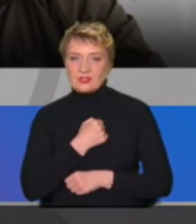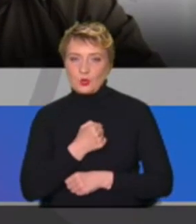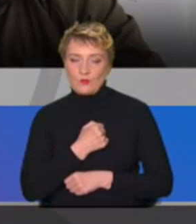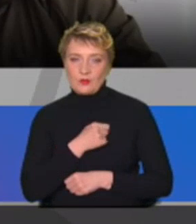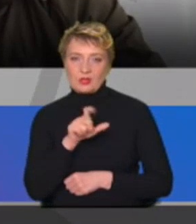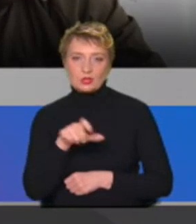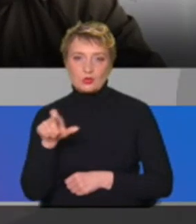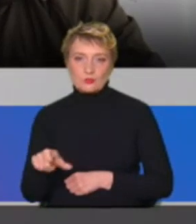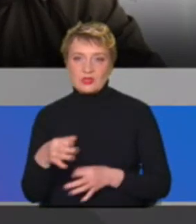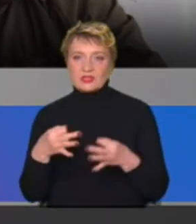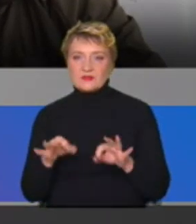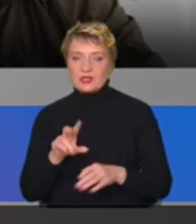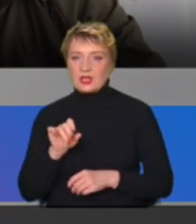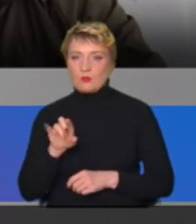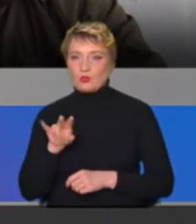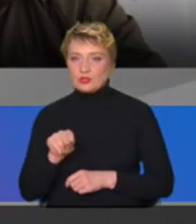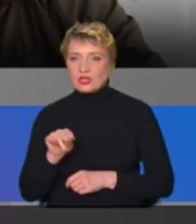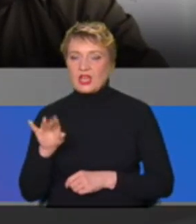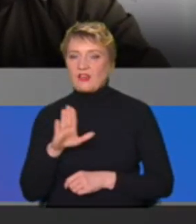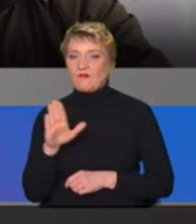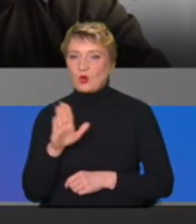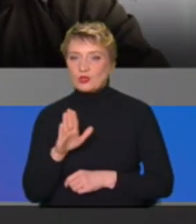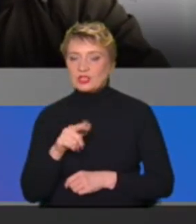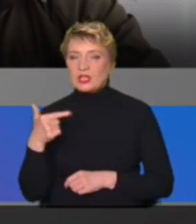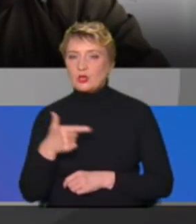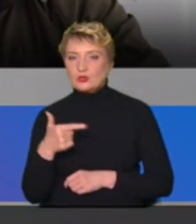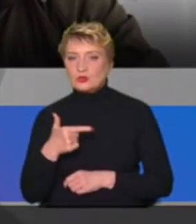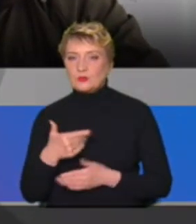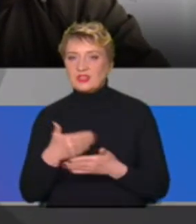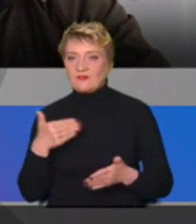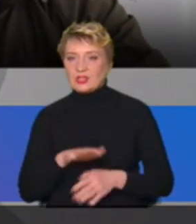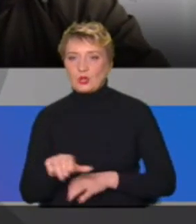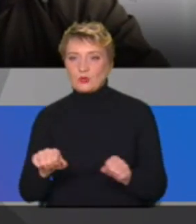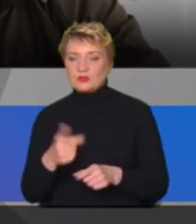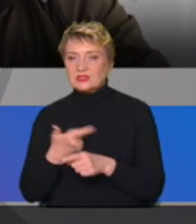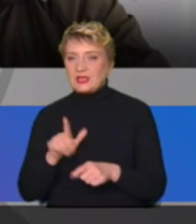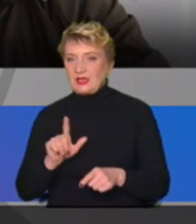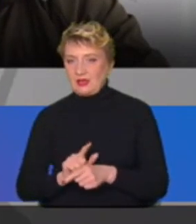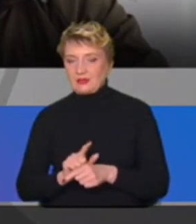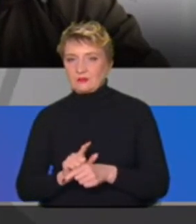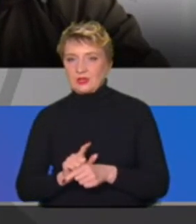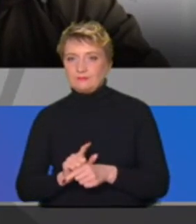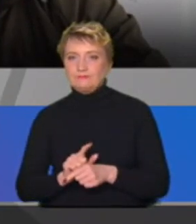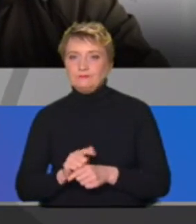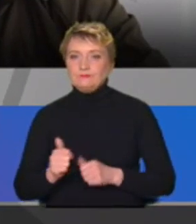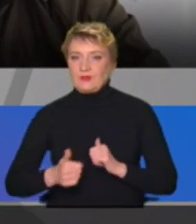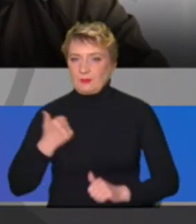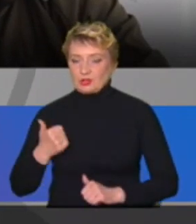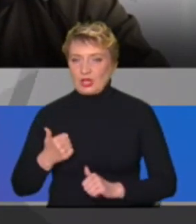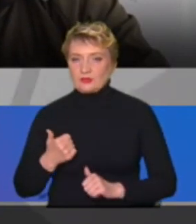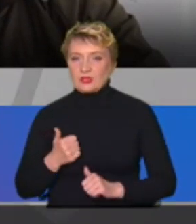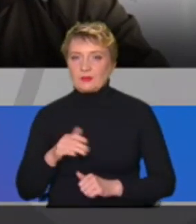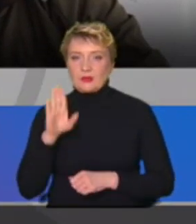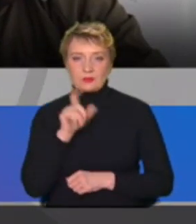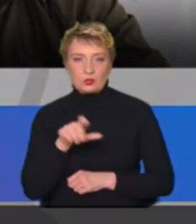військовослужбовцями звільнили і Бучу, і Ворзель, і Гостомель від окупантів. І цим я дуже пишаюся. Дуже дякую територіальній обороні, і